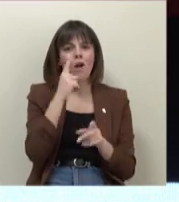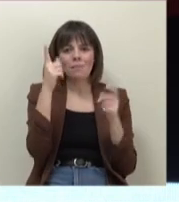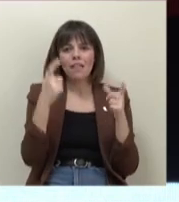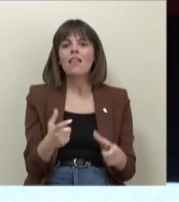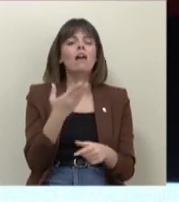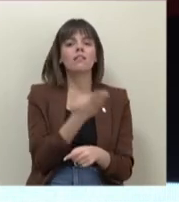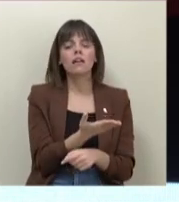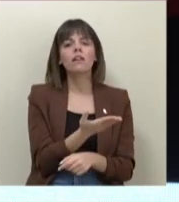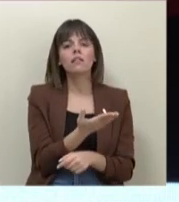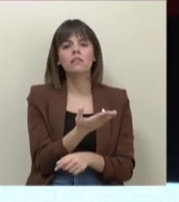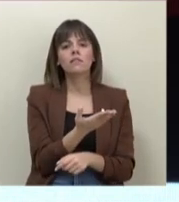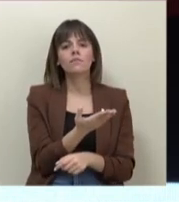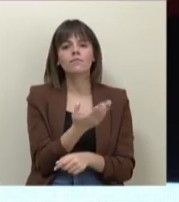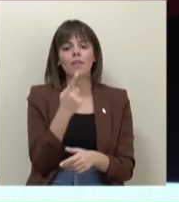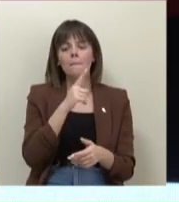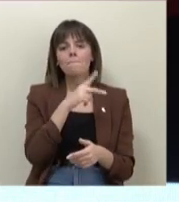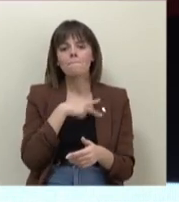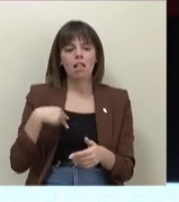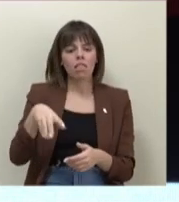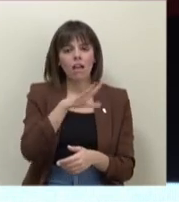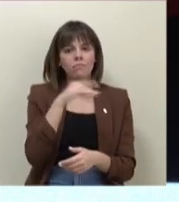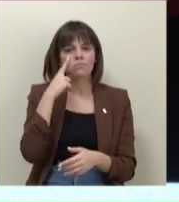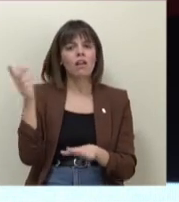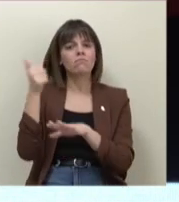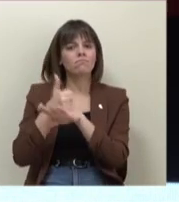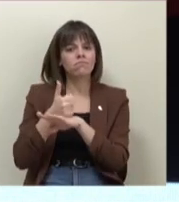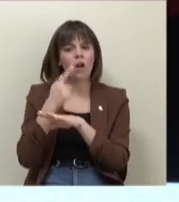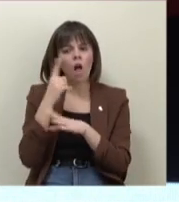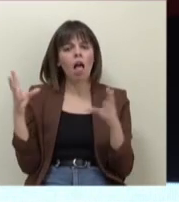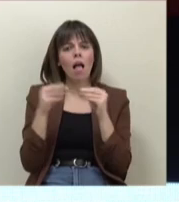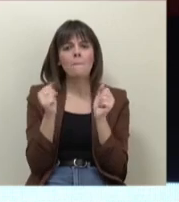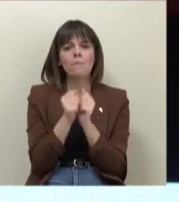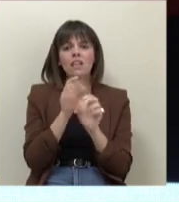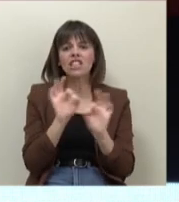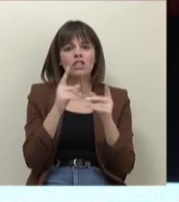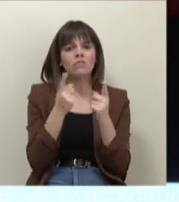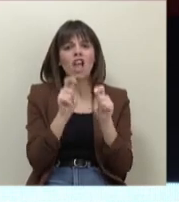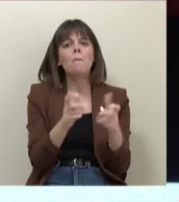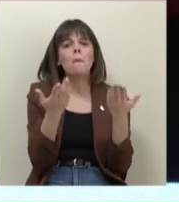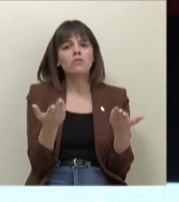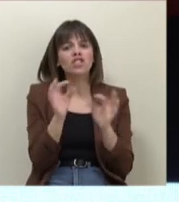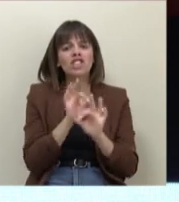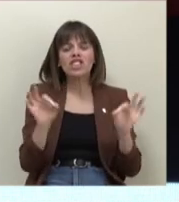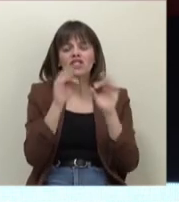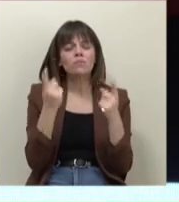yerde yerel yönetimler, merkezi yönetim de dahil hiçbir şey yapmamış.